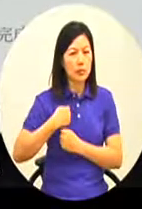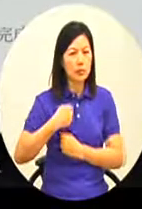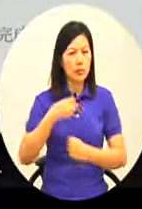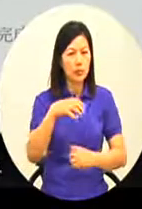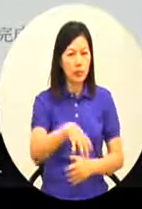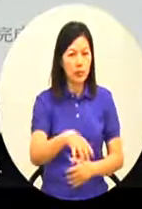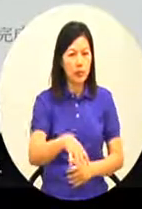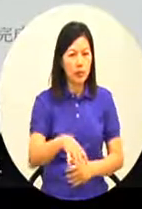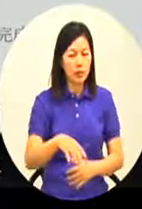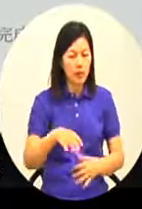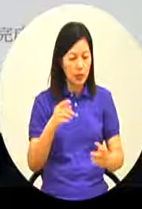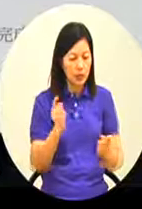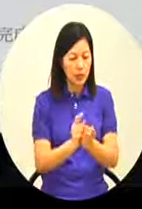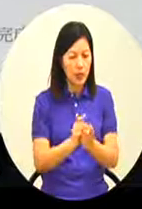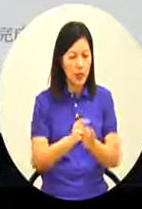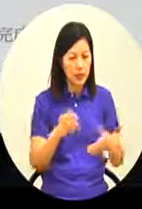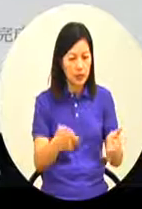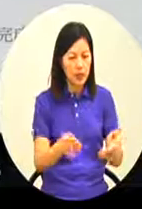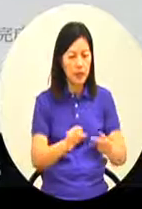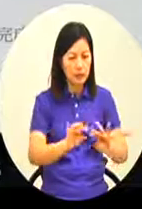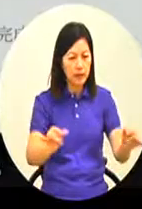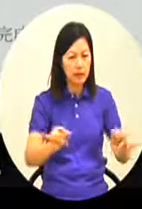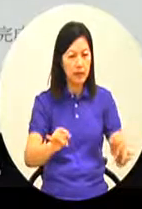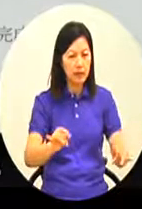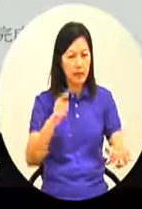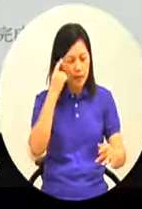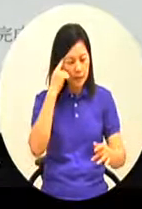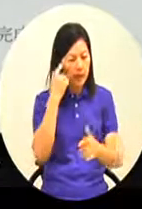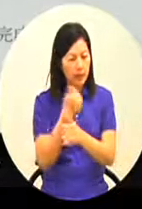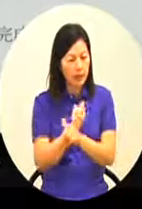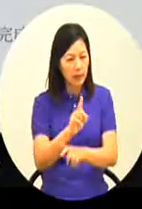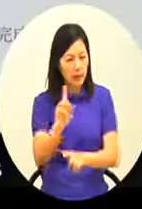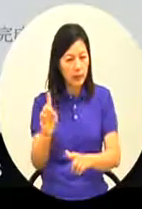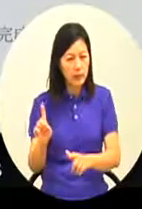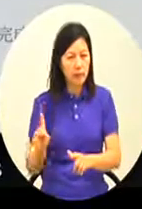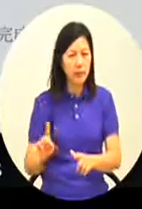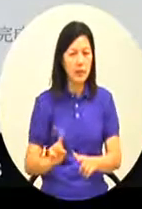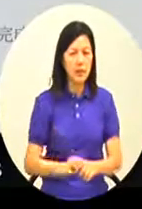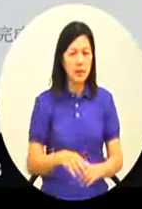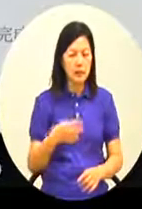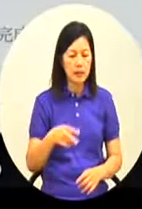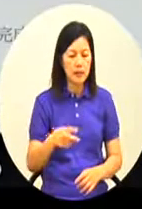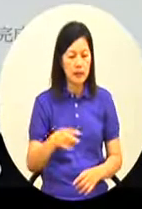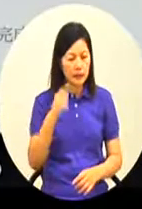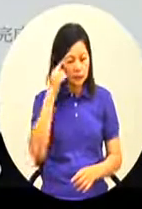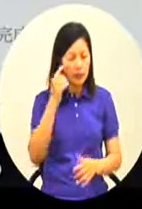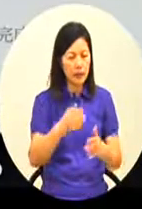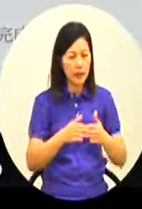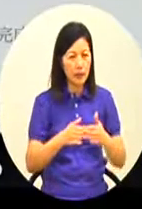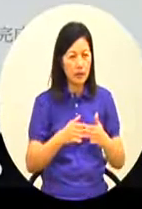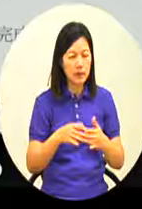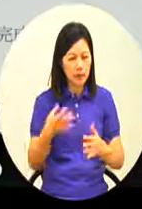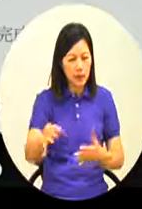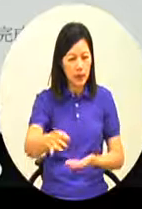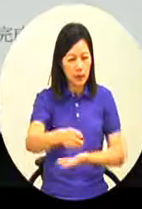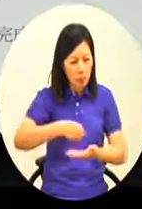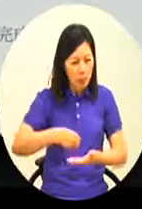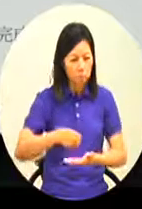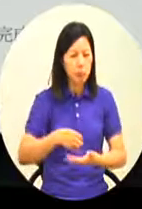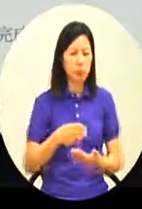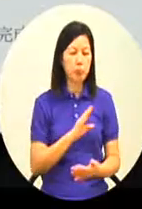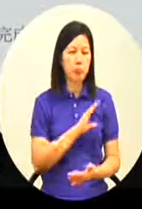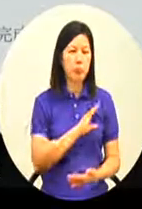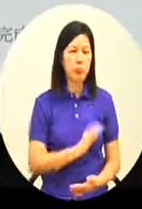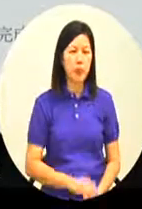要处理的思考，包含他有很多他跟他最想要的就是拿到现金嘛。那他拿到现